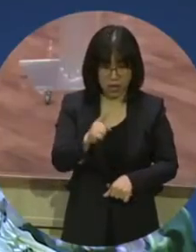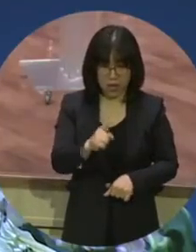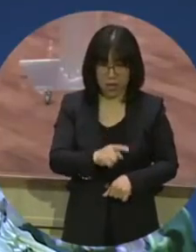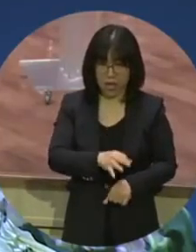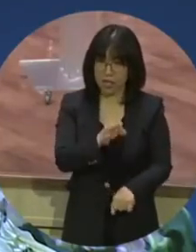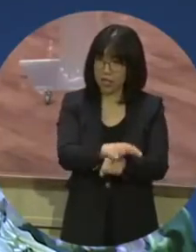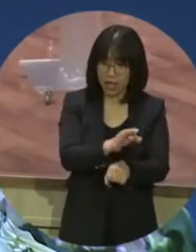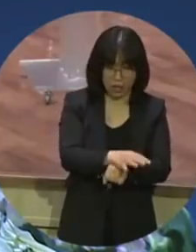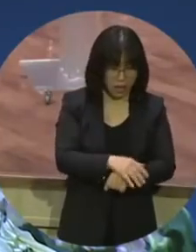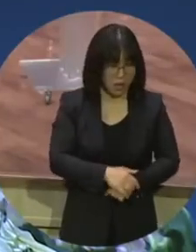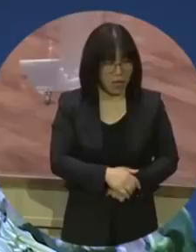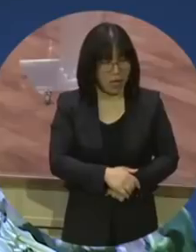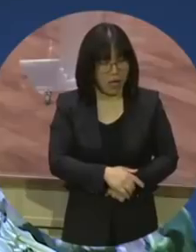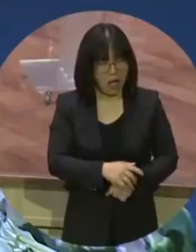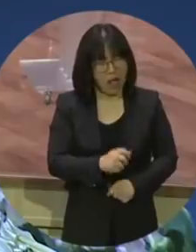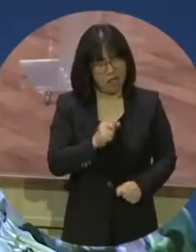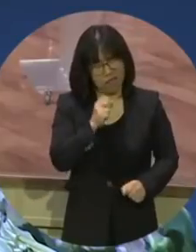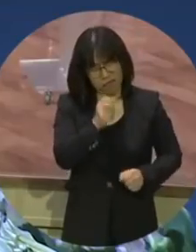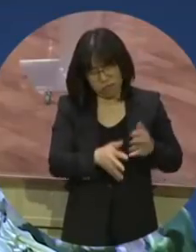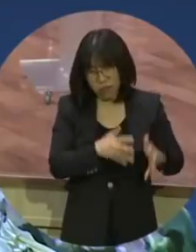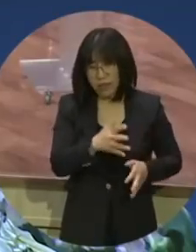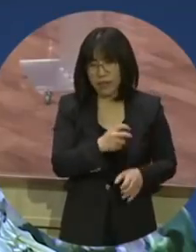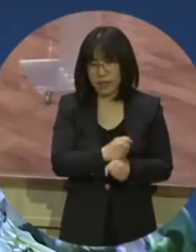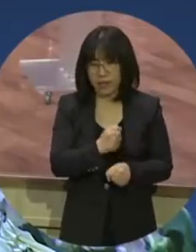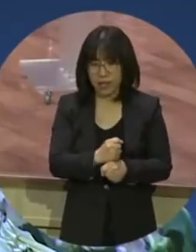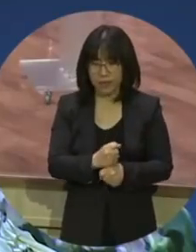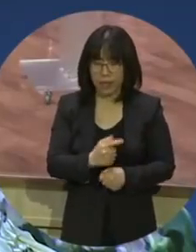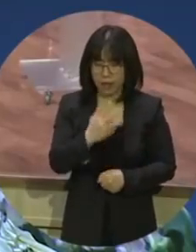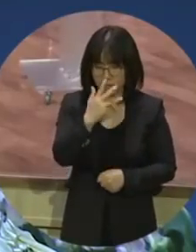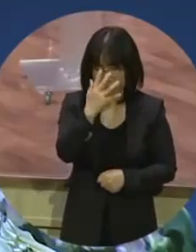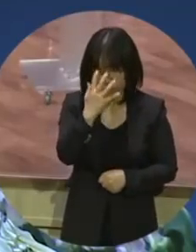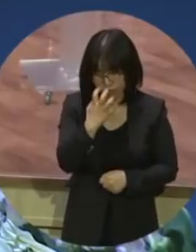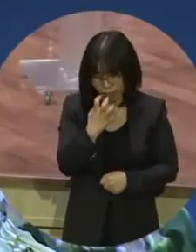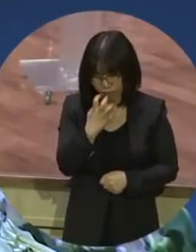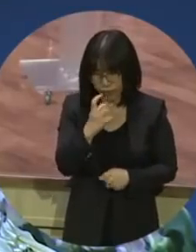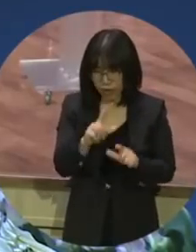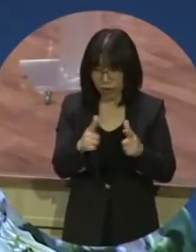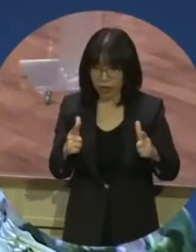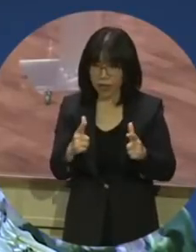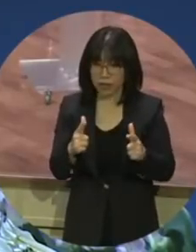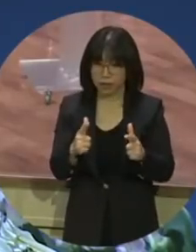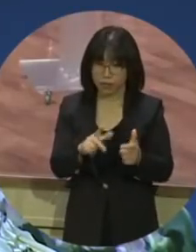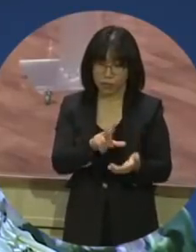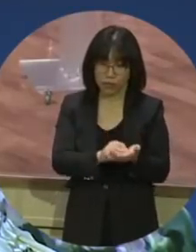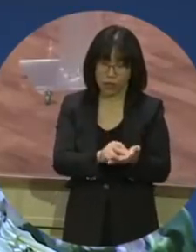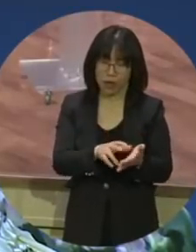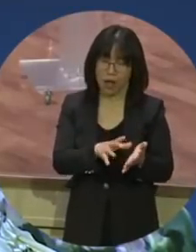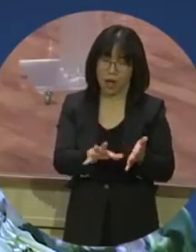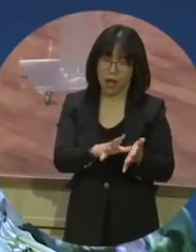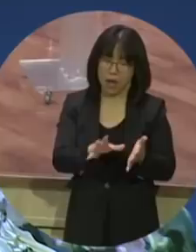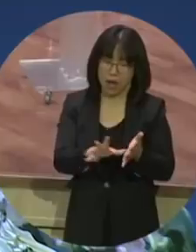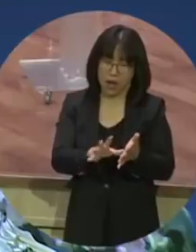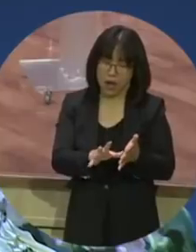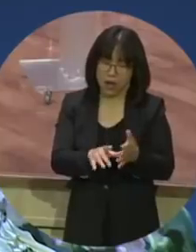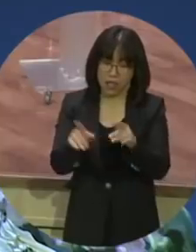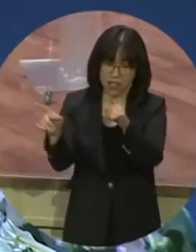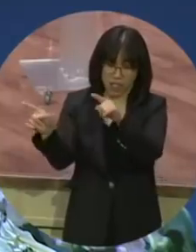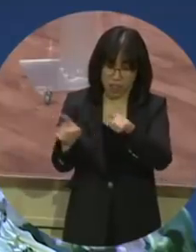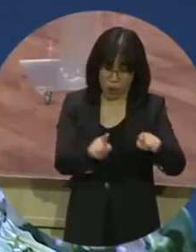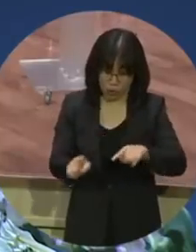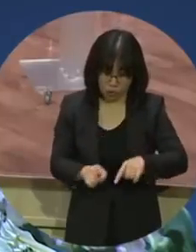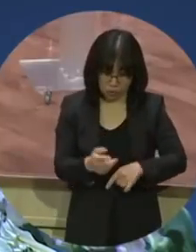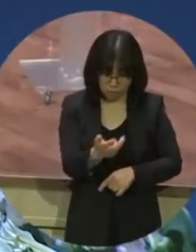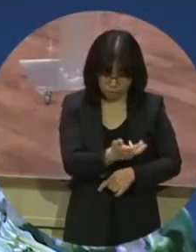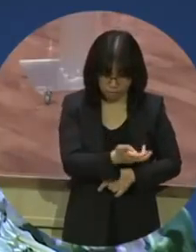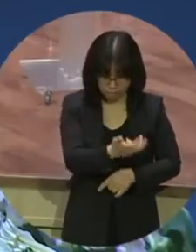나니까. 게다가 이제 조울증, 우울증까지 뭐 상담, 심리, 치료 모든 것을 전국의 모든 것을 다 다녀봤지만은 소용이